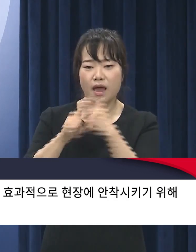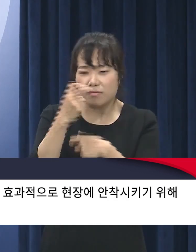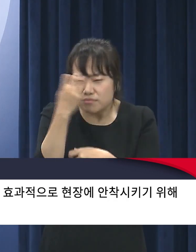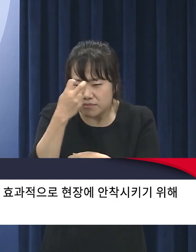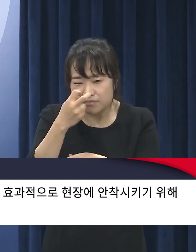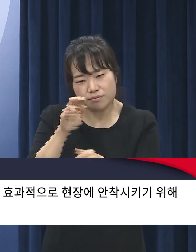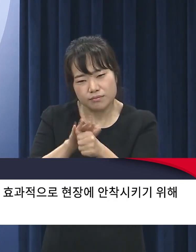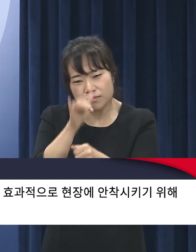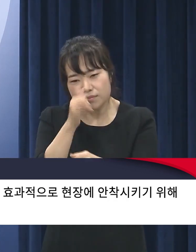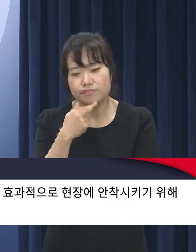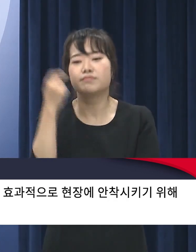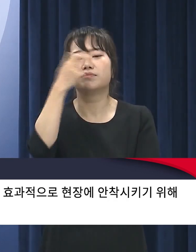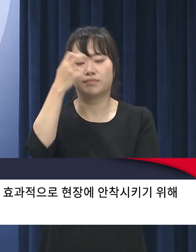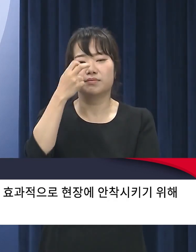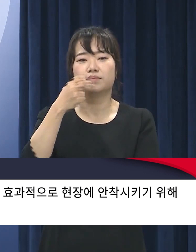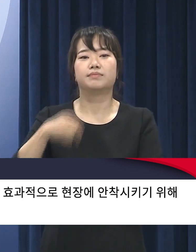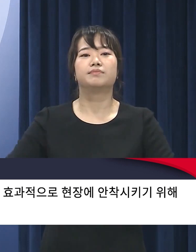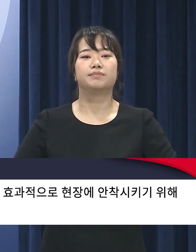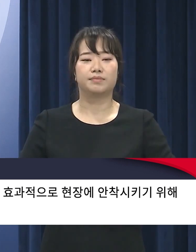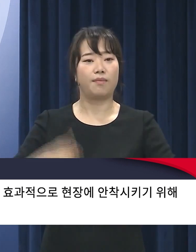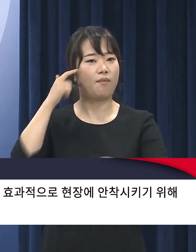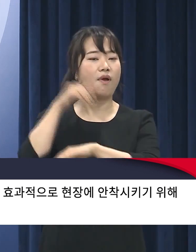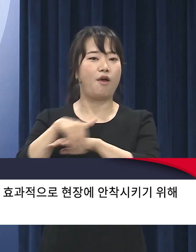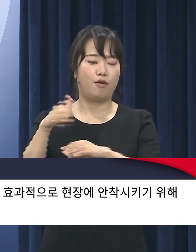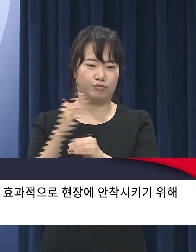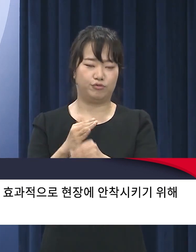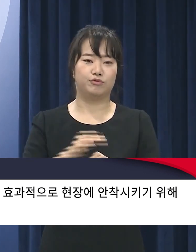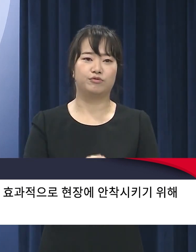추진합니다. 올해 1월부터 시행하고 있는